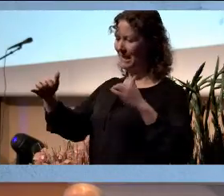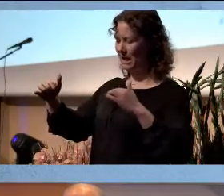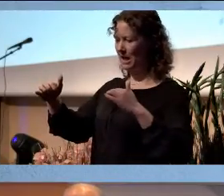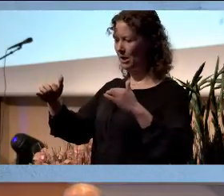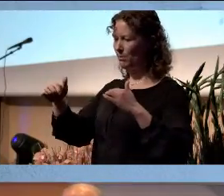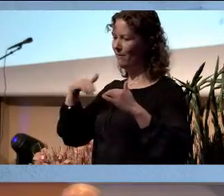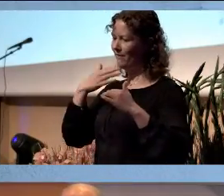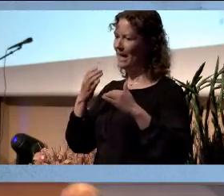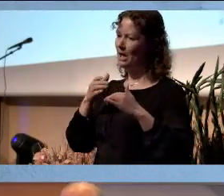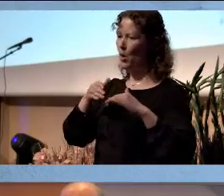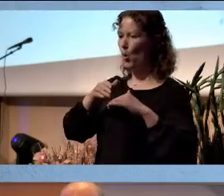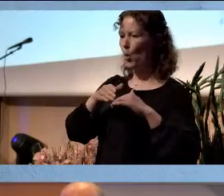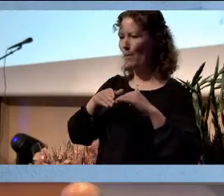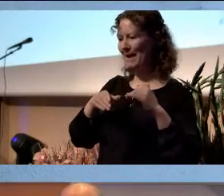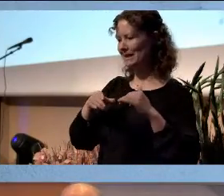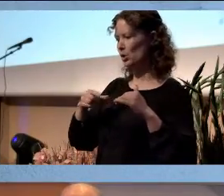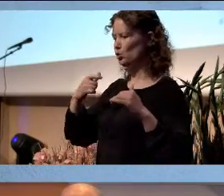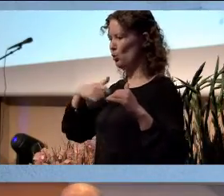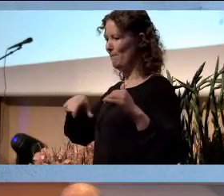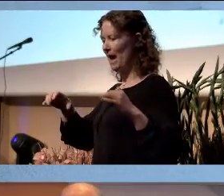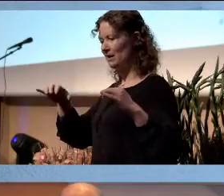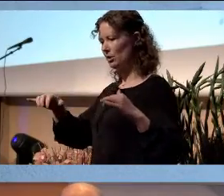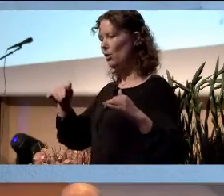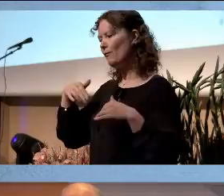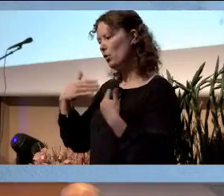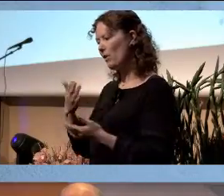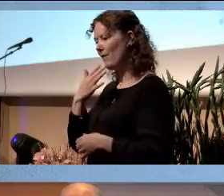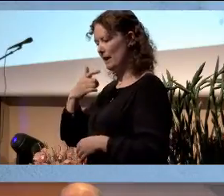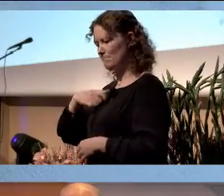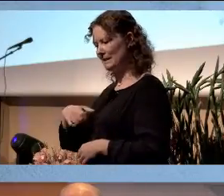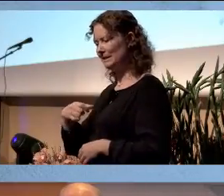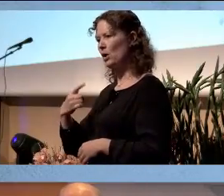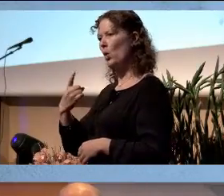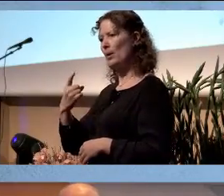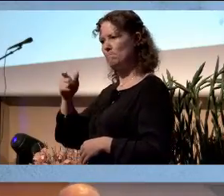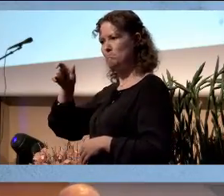være objekt og subjekt, det å få være et menneske og være en person.